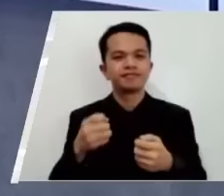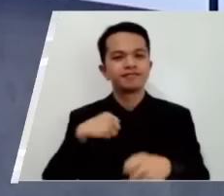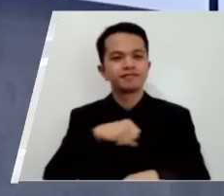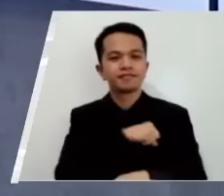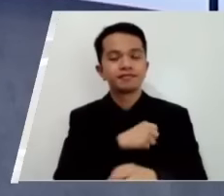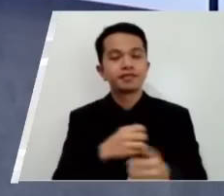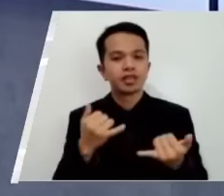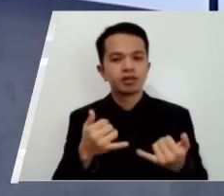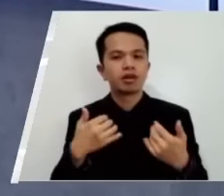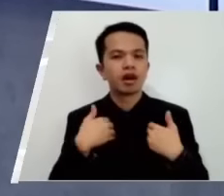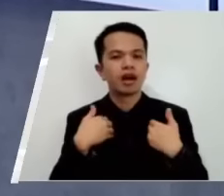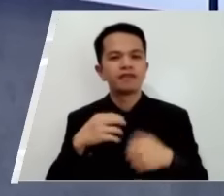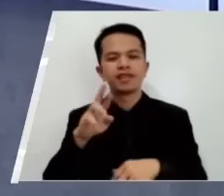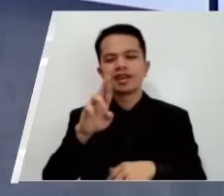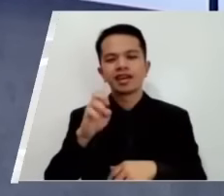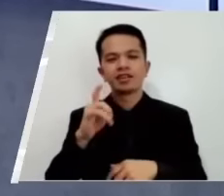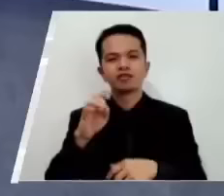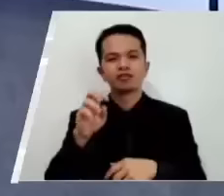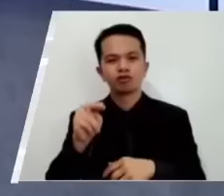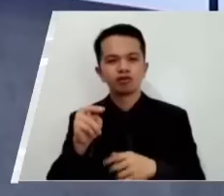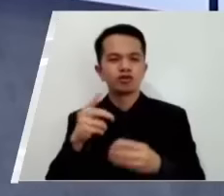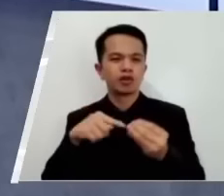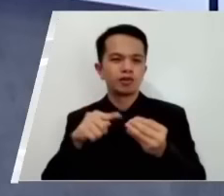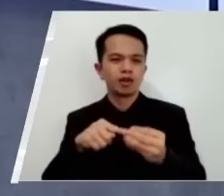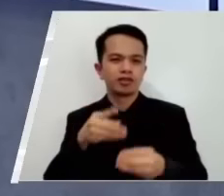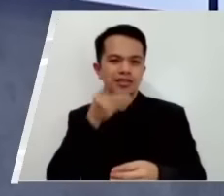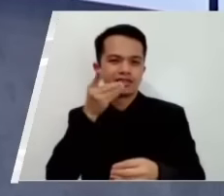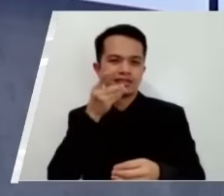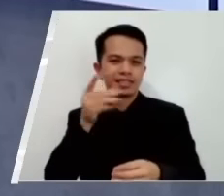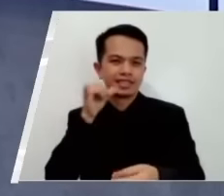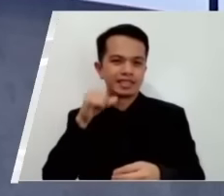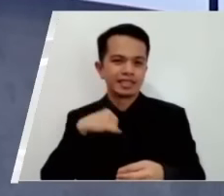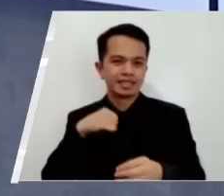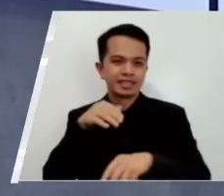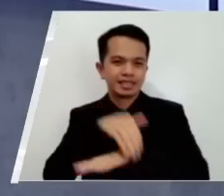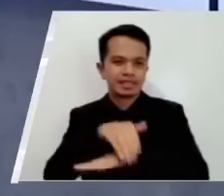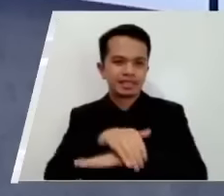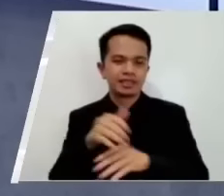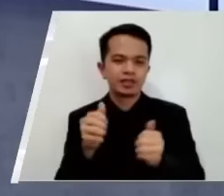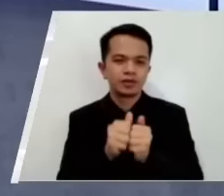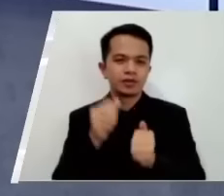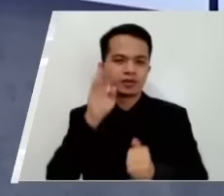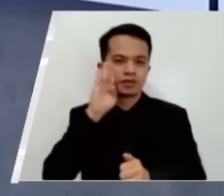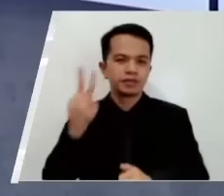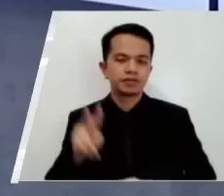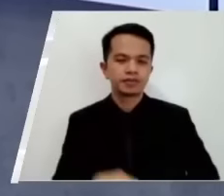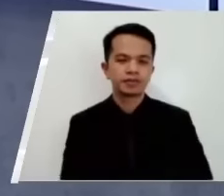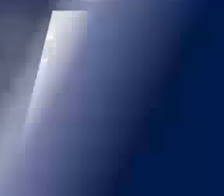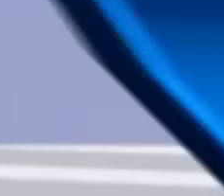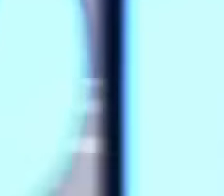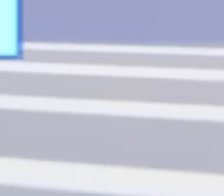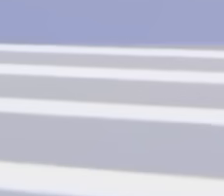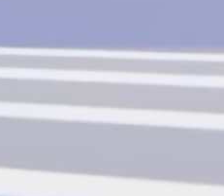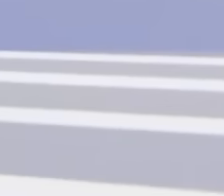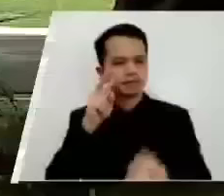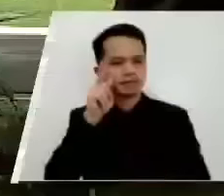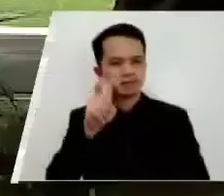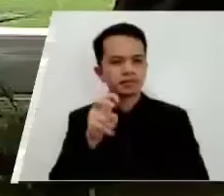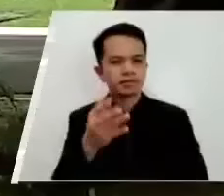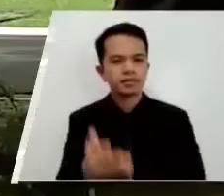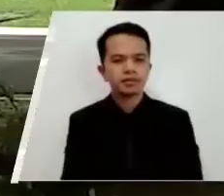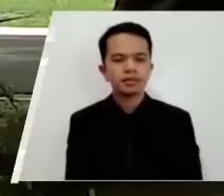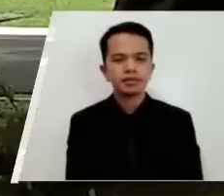Rigodon ang hapunan nila kagabi kasama si Pangulong Bongbong Marcos. Saksi si Maris Umali.